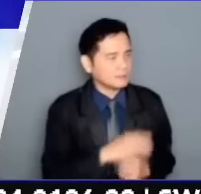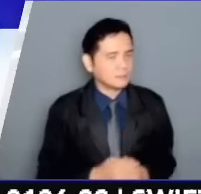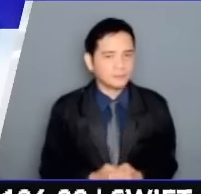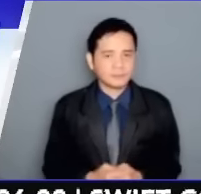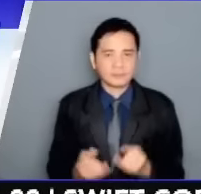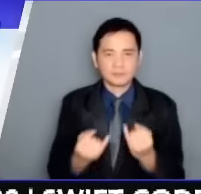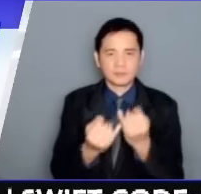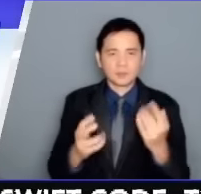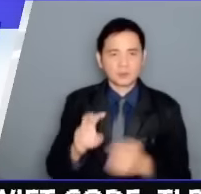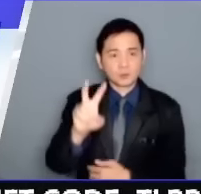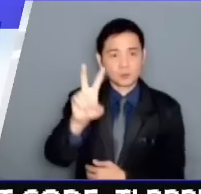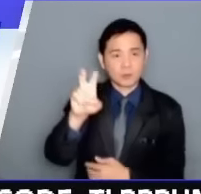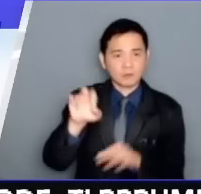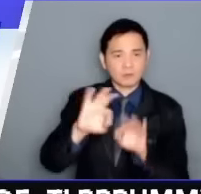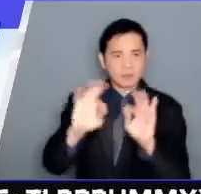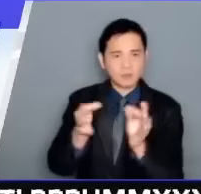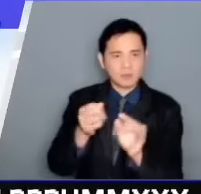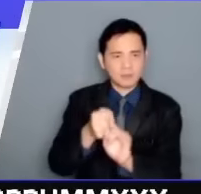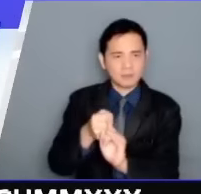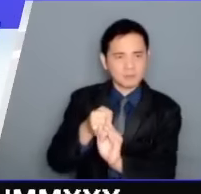pagbaha sa naturang